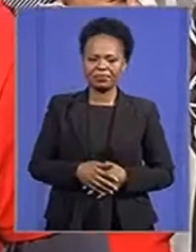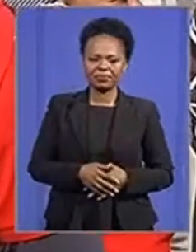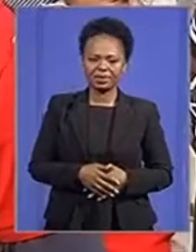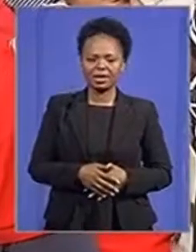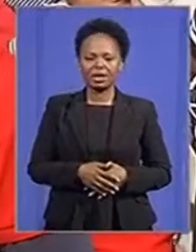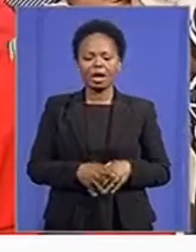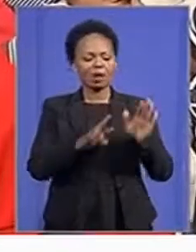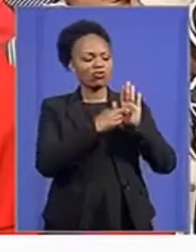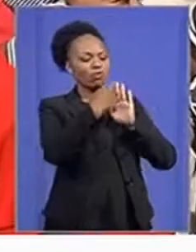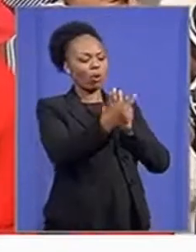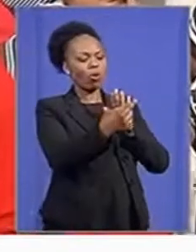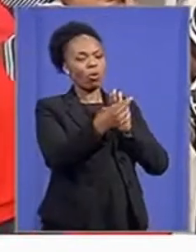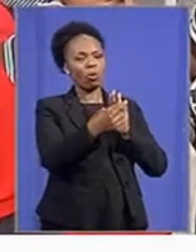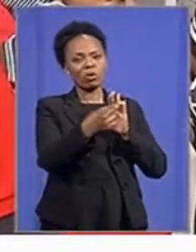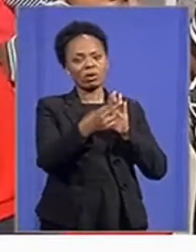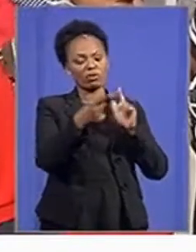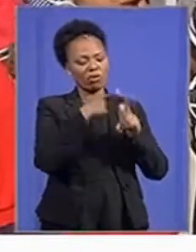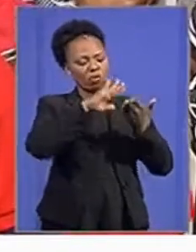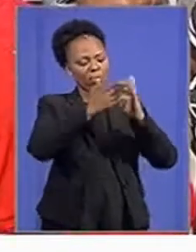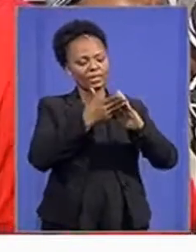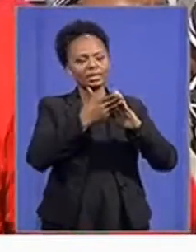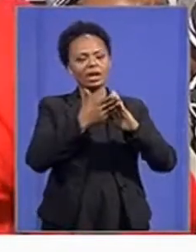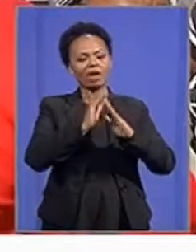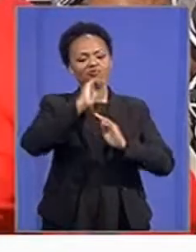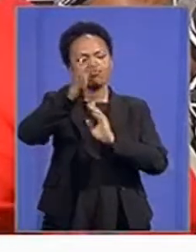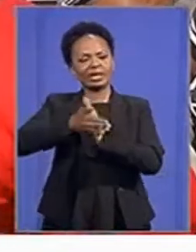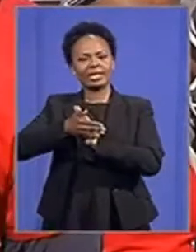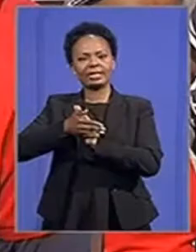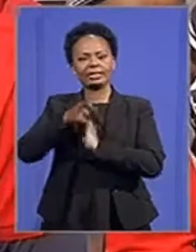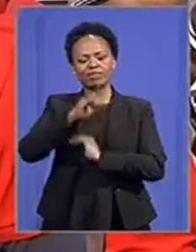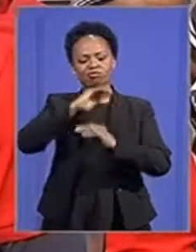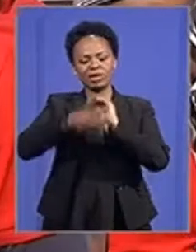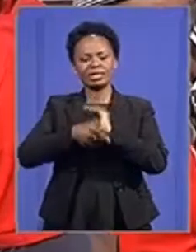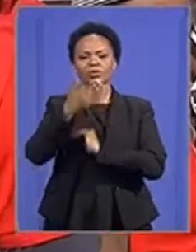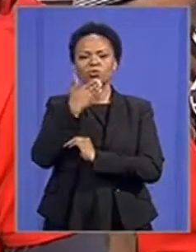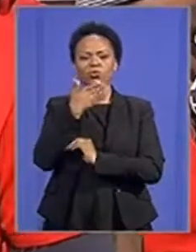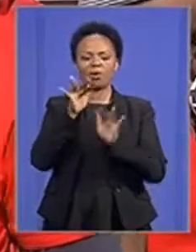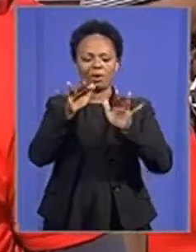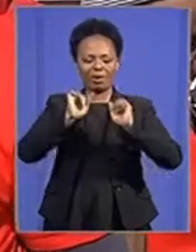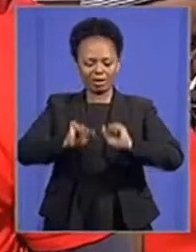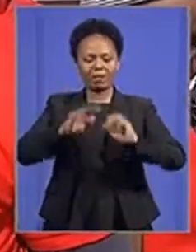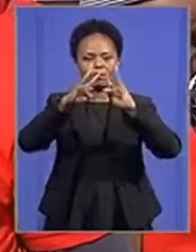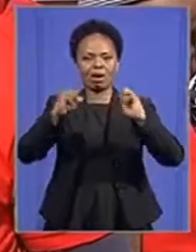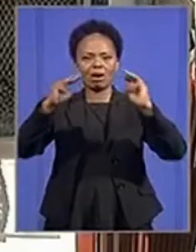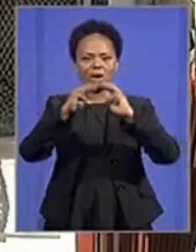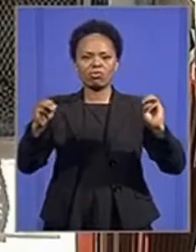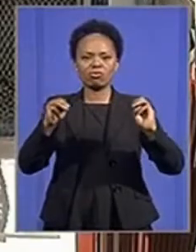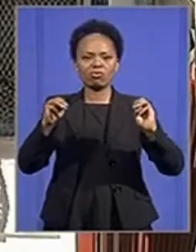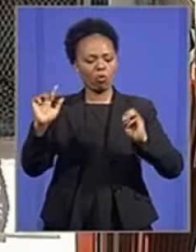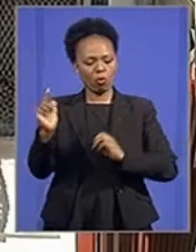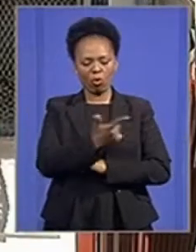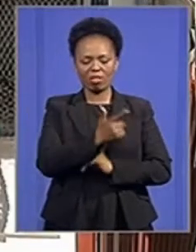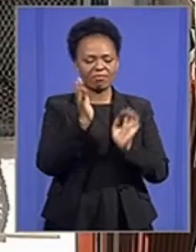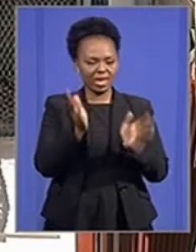mo community ya rona ke go sireletsa batho setšhaba sa Mangaung kaofela.